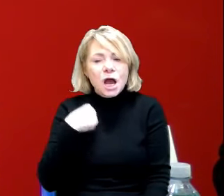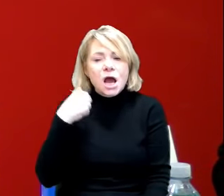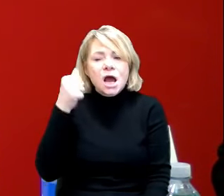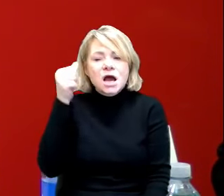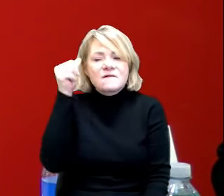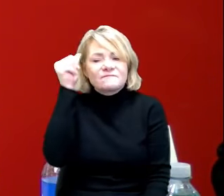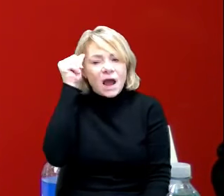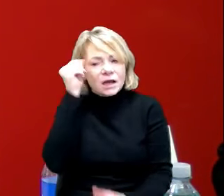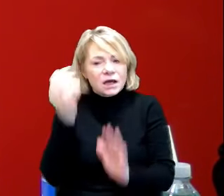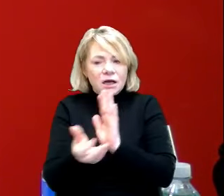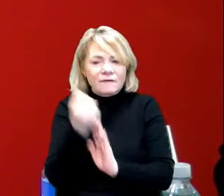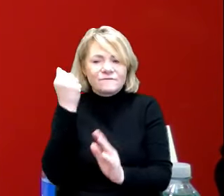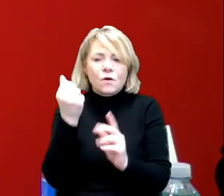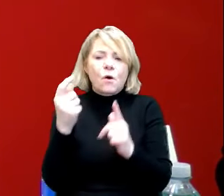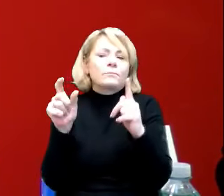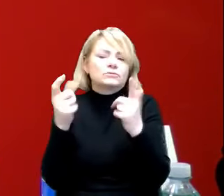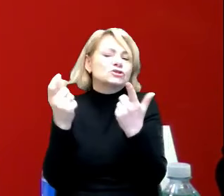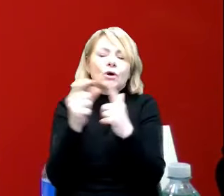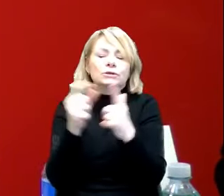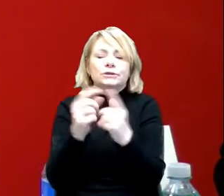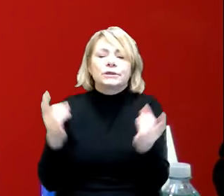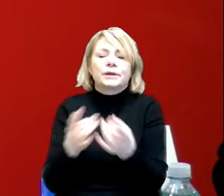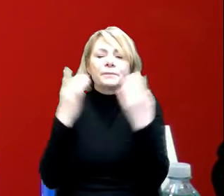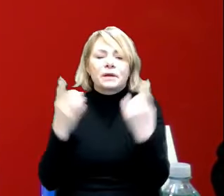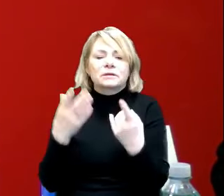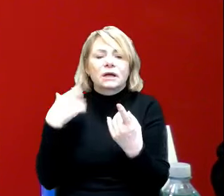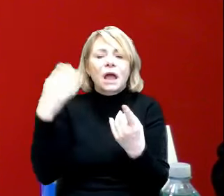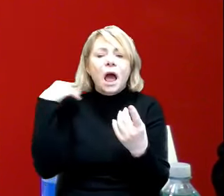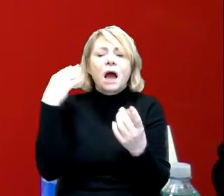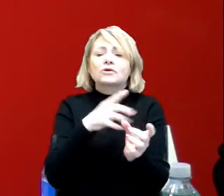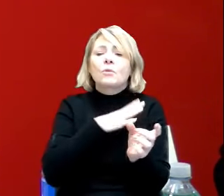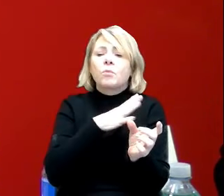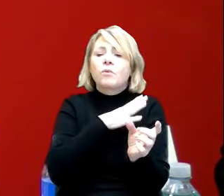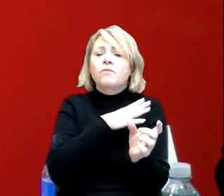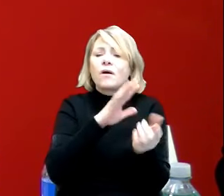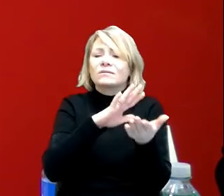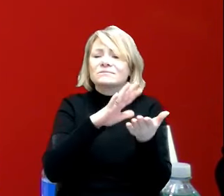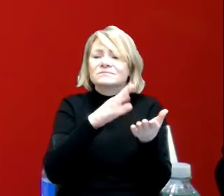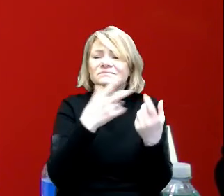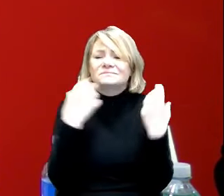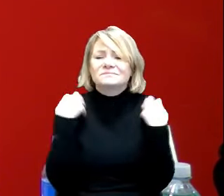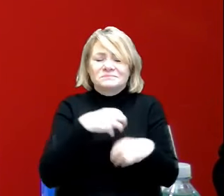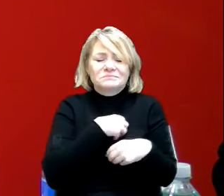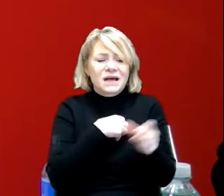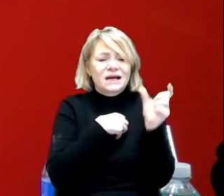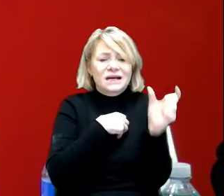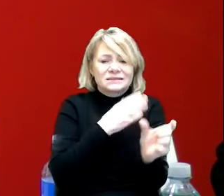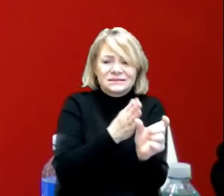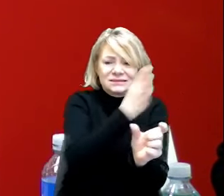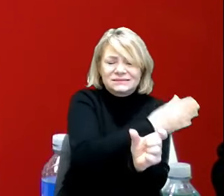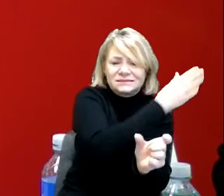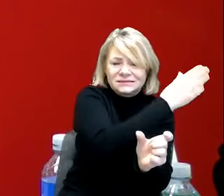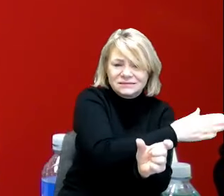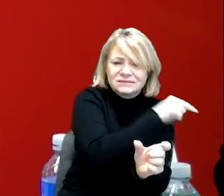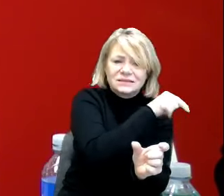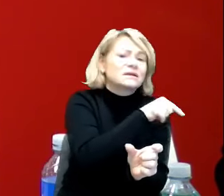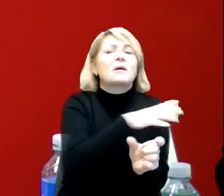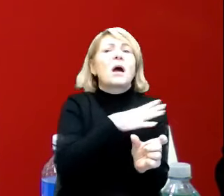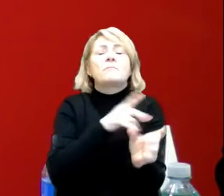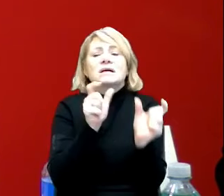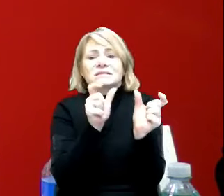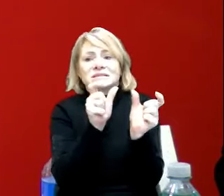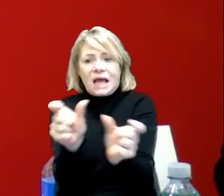patvirtinimą kad praeitoj kadencijoj buvo atlikti tam tikri veiksmai kurių pagrindu jokios sankcijos